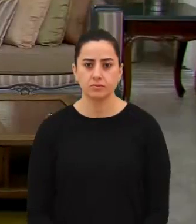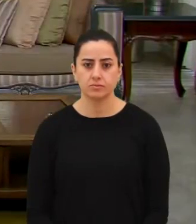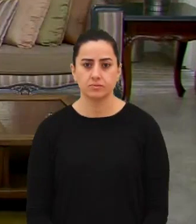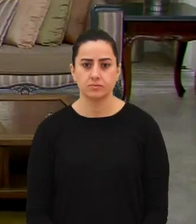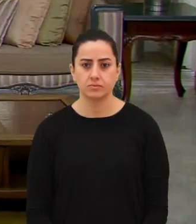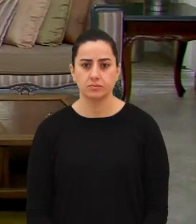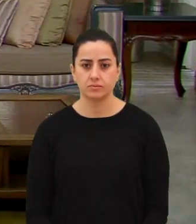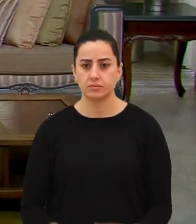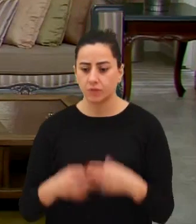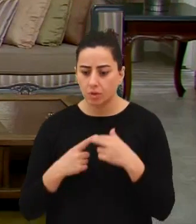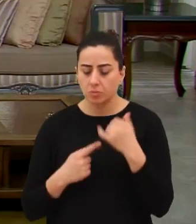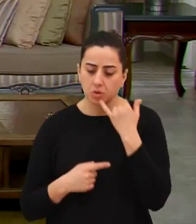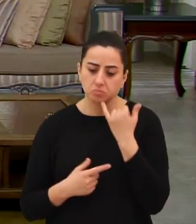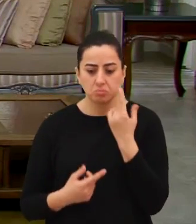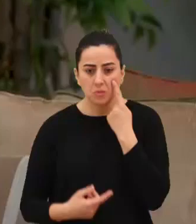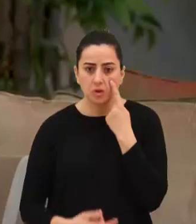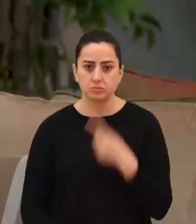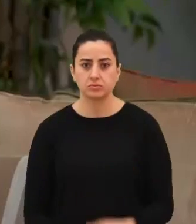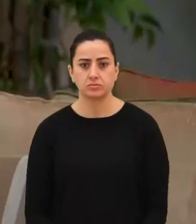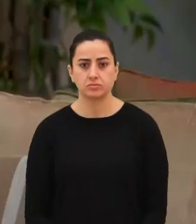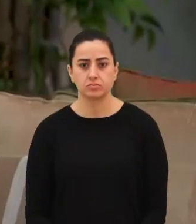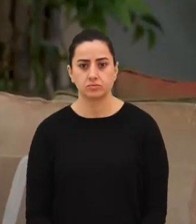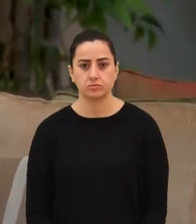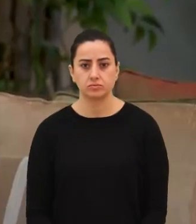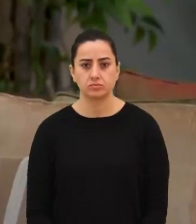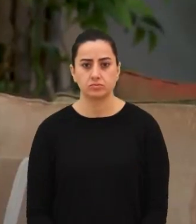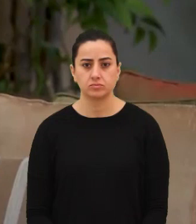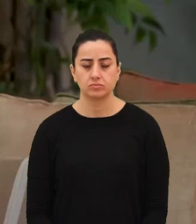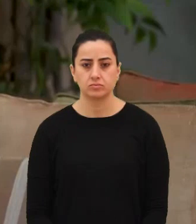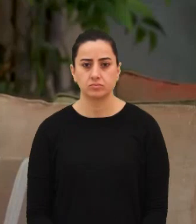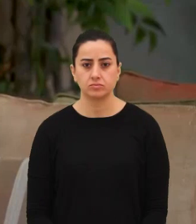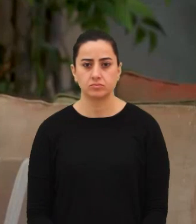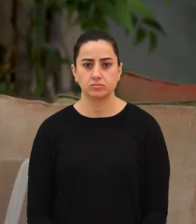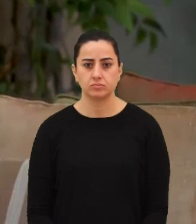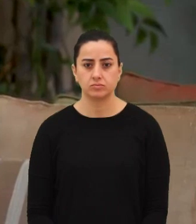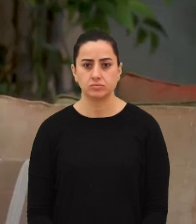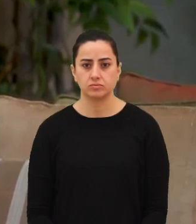Ben de bir Ramin Bey'i arayayım bari ya. Allah Allah.